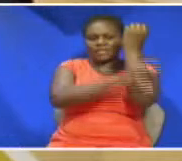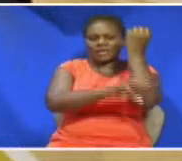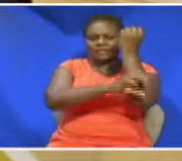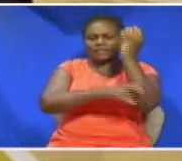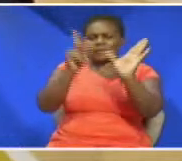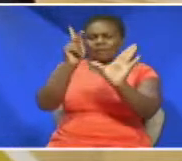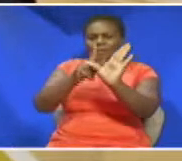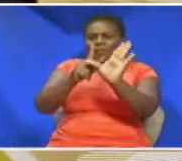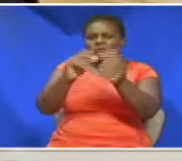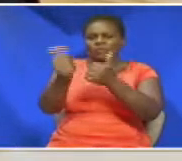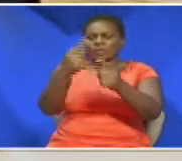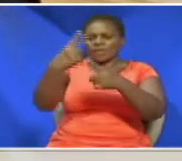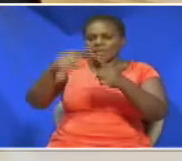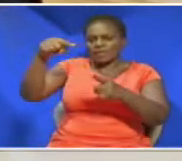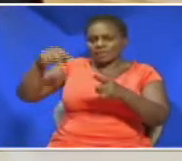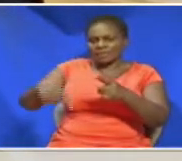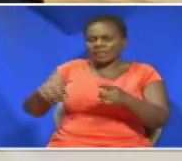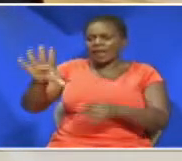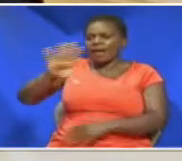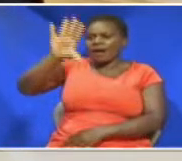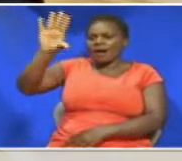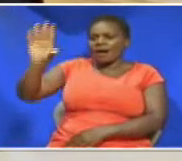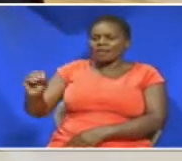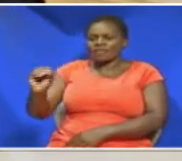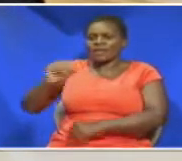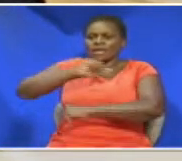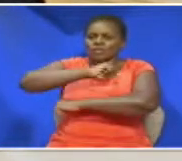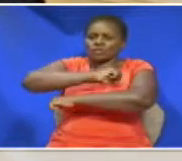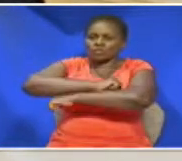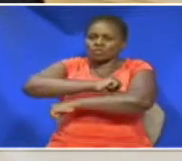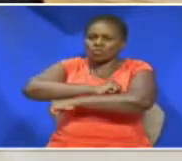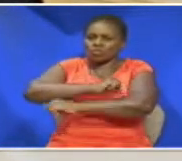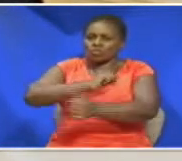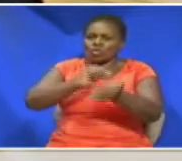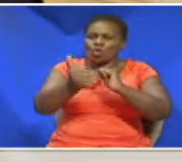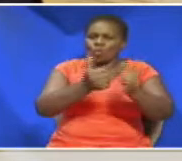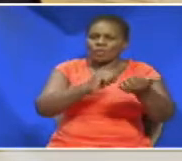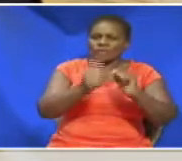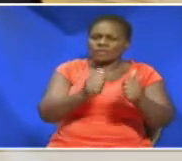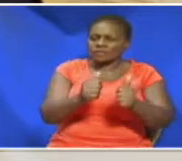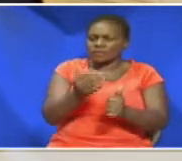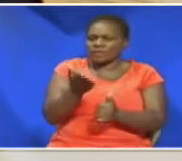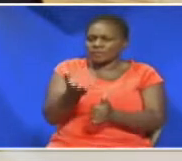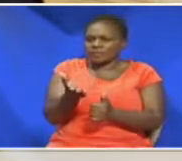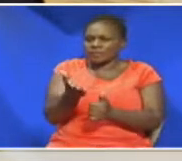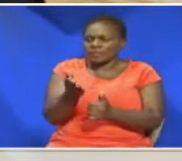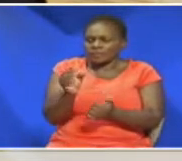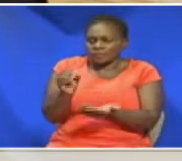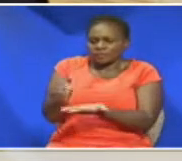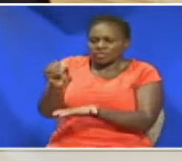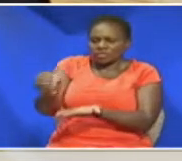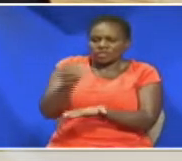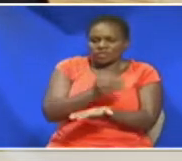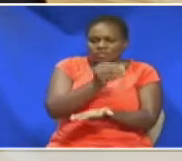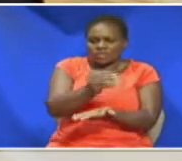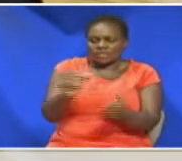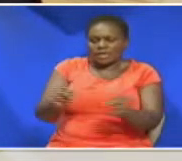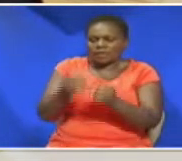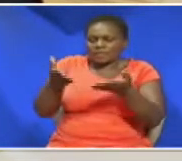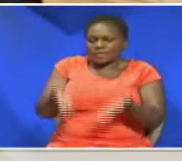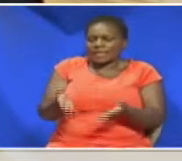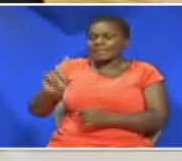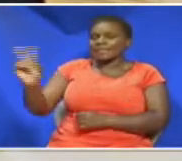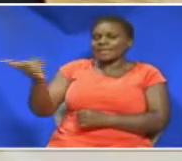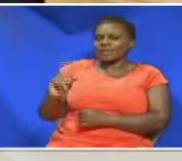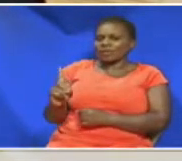Shuriki katika mashindano ya mwaka huu ya barafrika ya shule kwenye ule mchezo wa sataranja mwakipenda chase ambayo ya naandaliwa hapa jijini